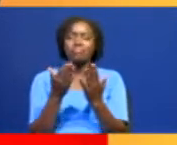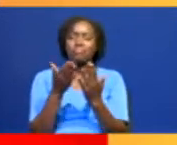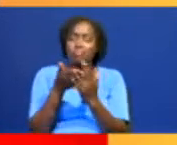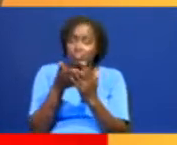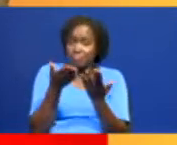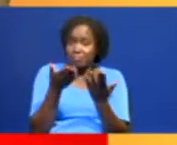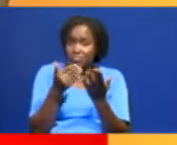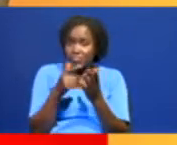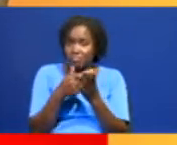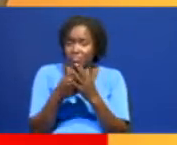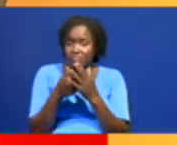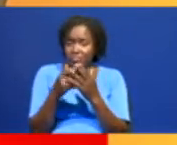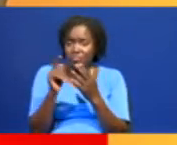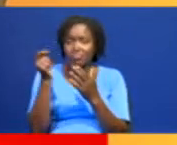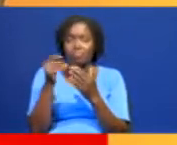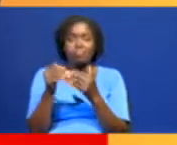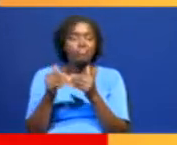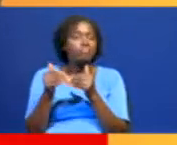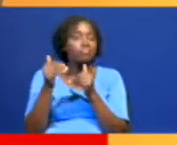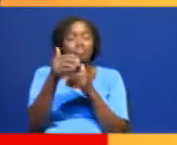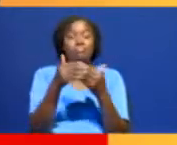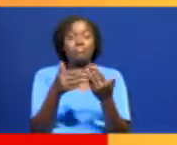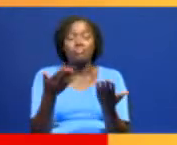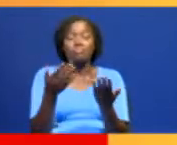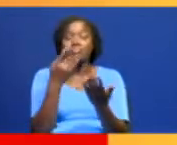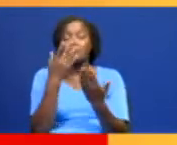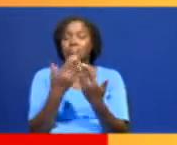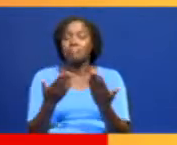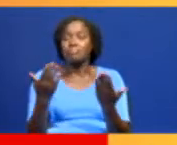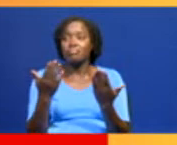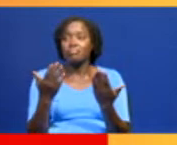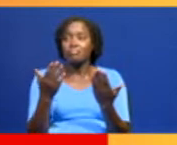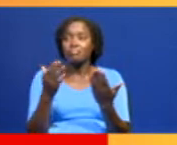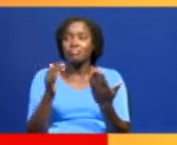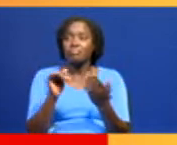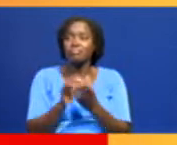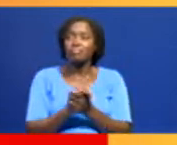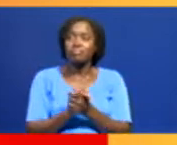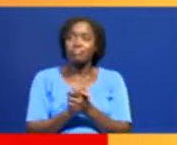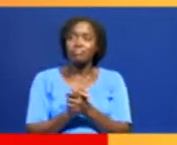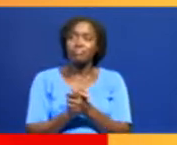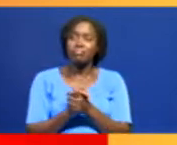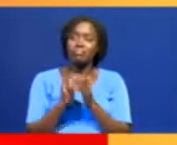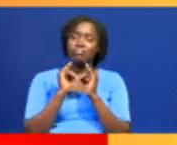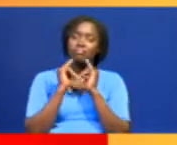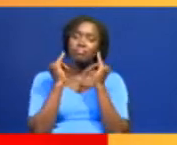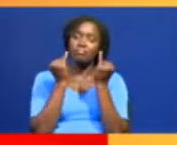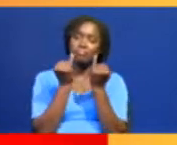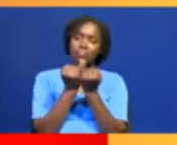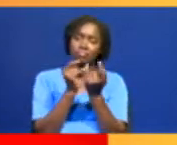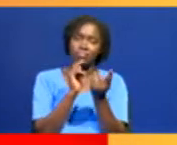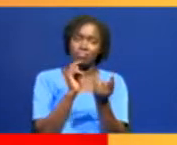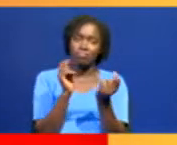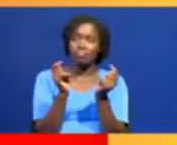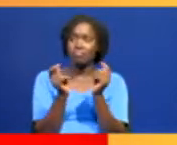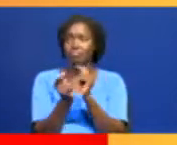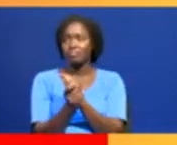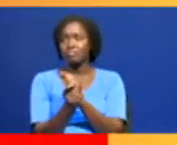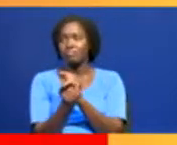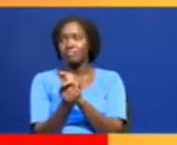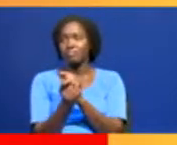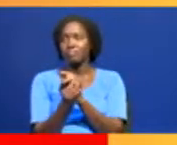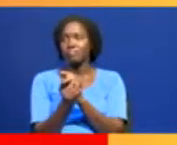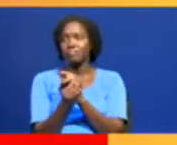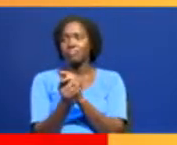na tuangalie nchi itaenda vipi. Kitu moja ambacho ilikuwa niangalia inaitwa institutional reforms. Ikawa ni